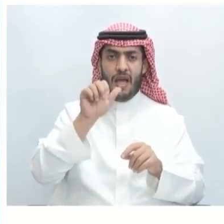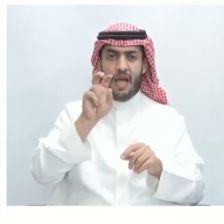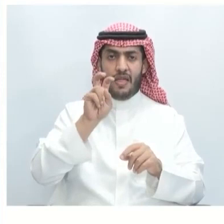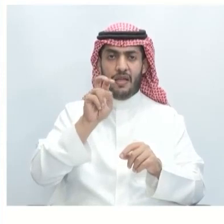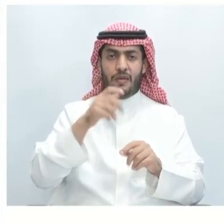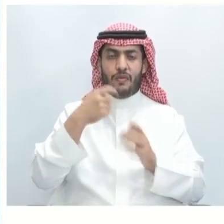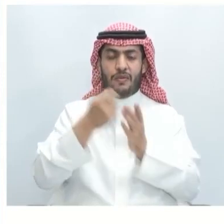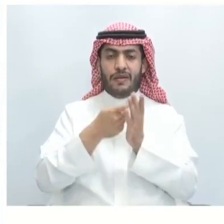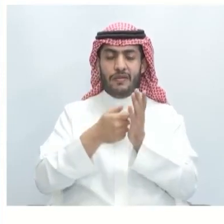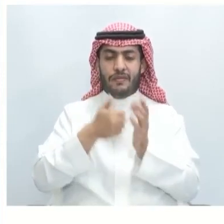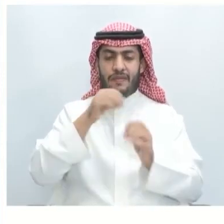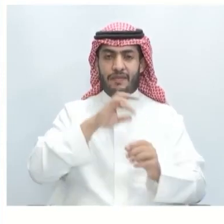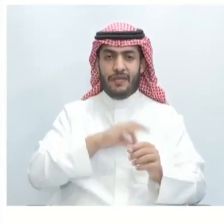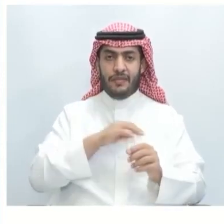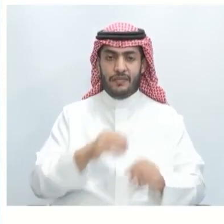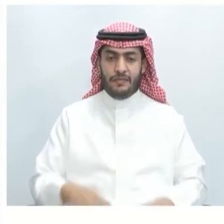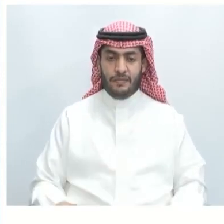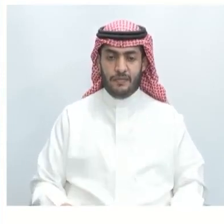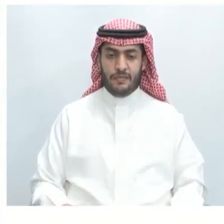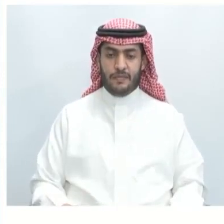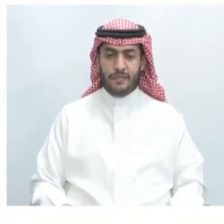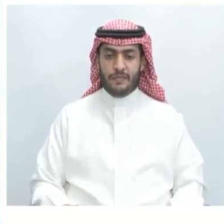ورقه الملخص ونستفيد فيد